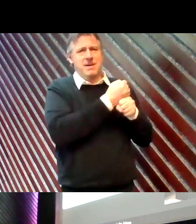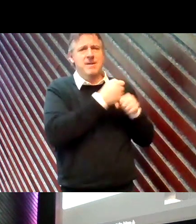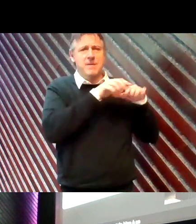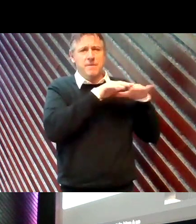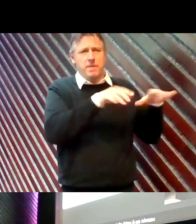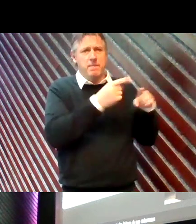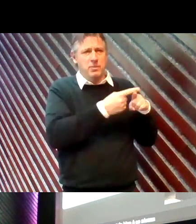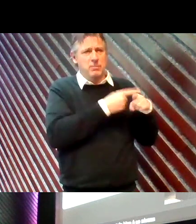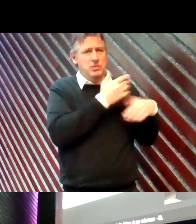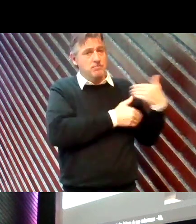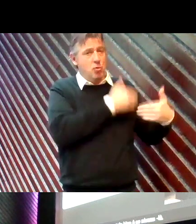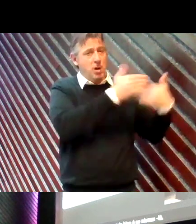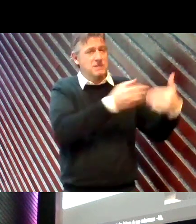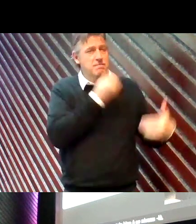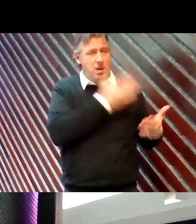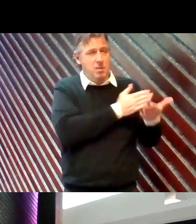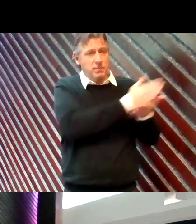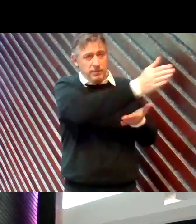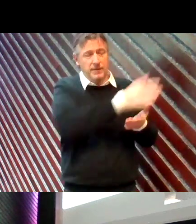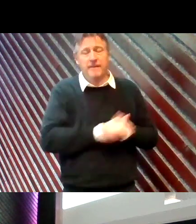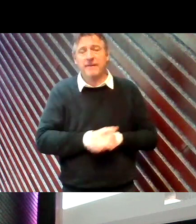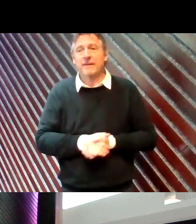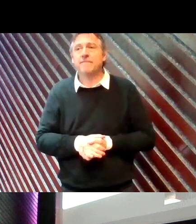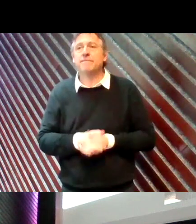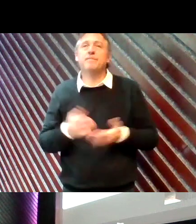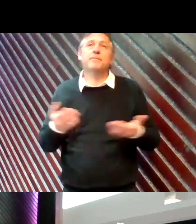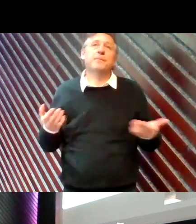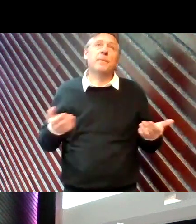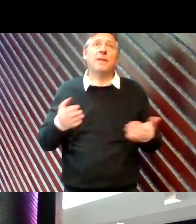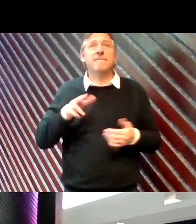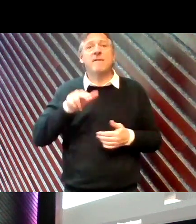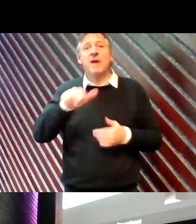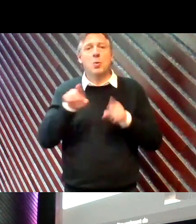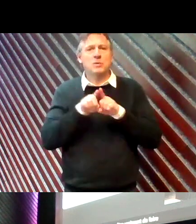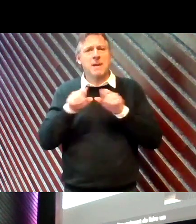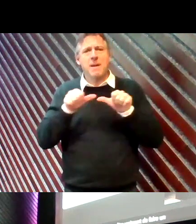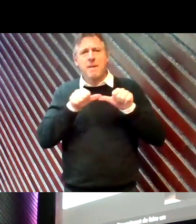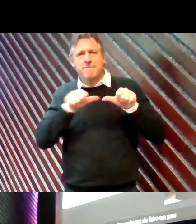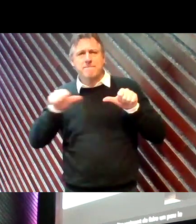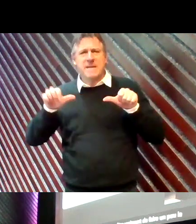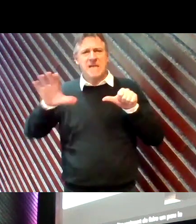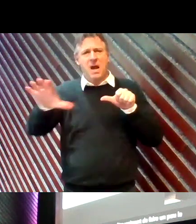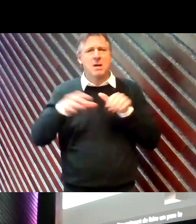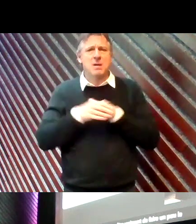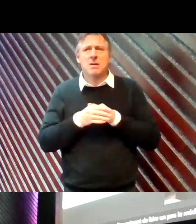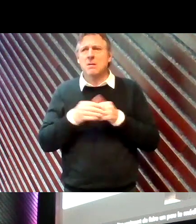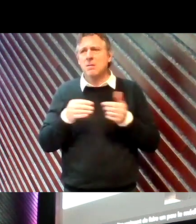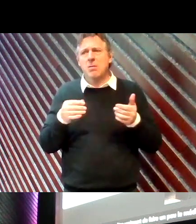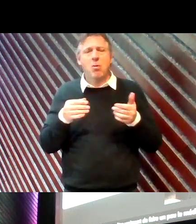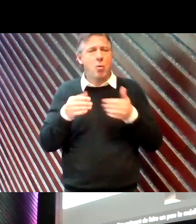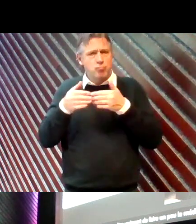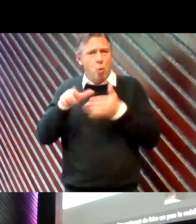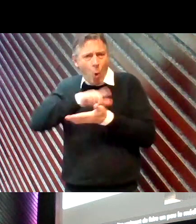et enfin ça va l'aider vraiment de faire appel aux médias locaux pour toujours